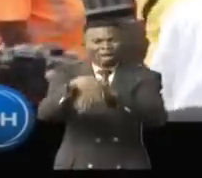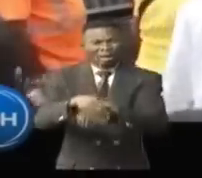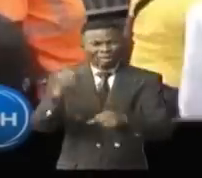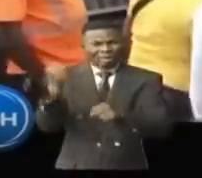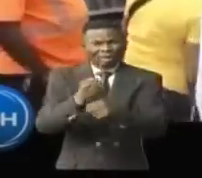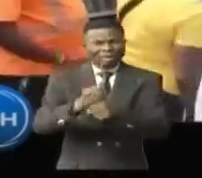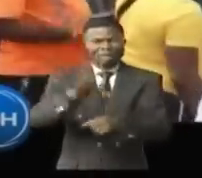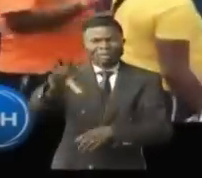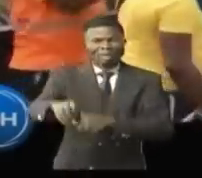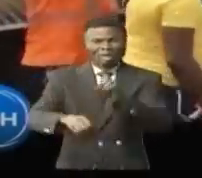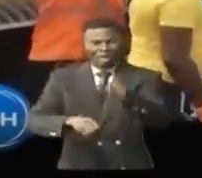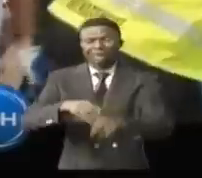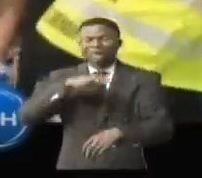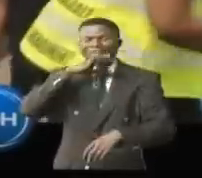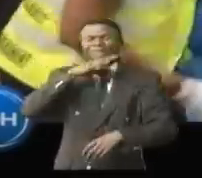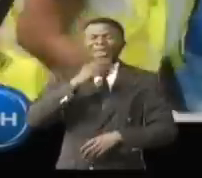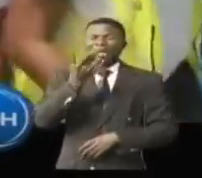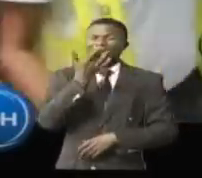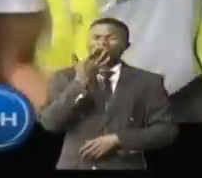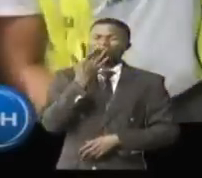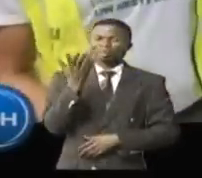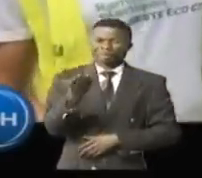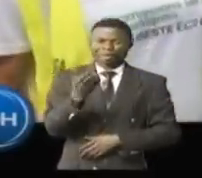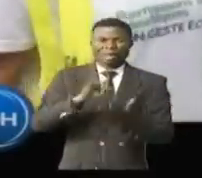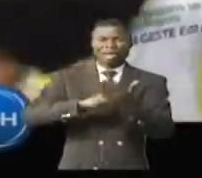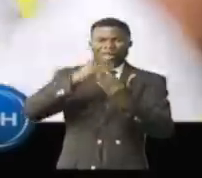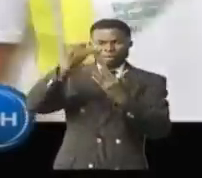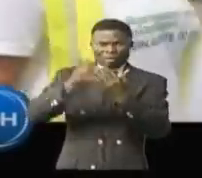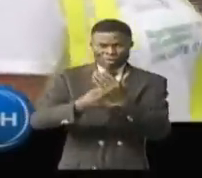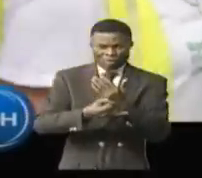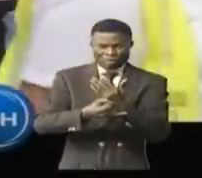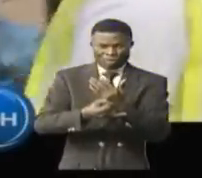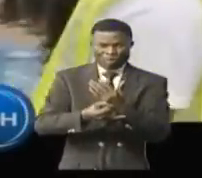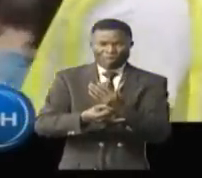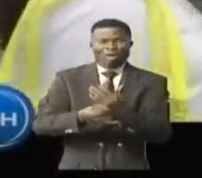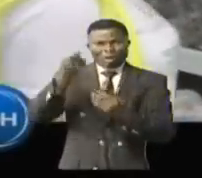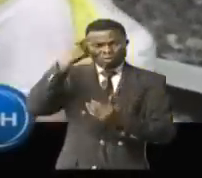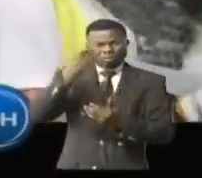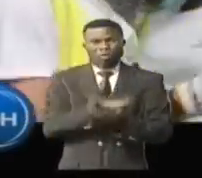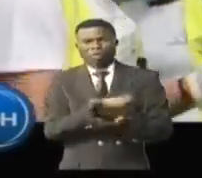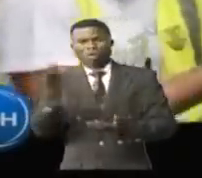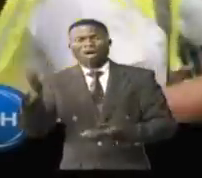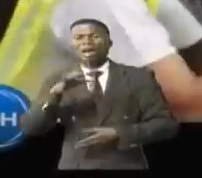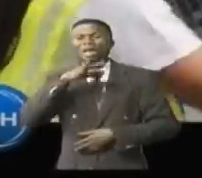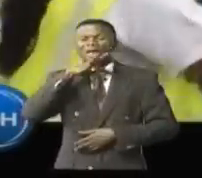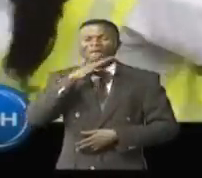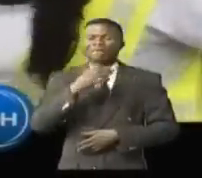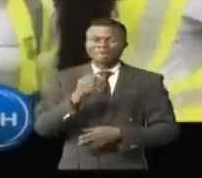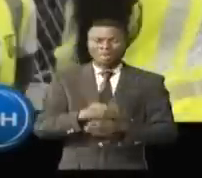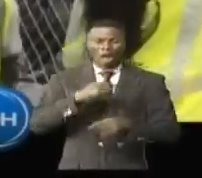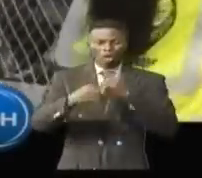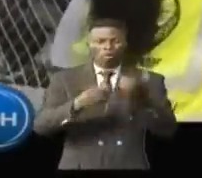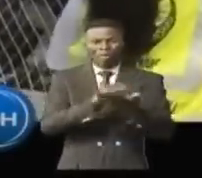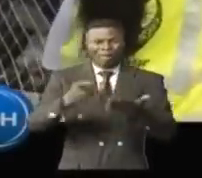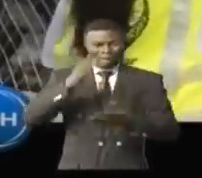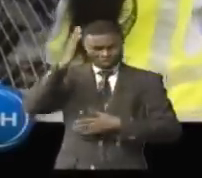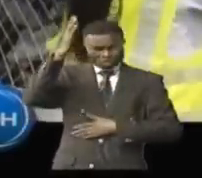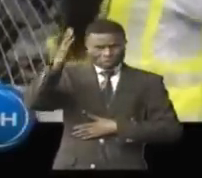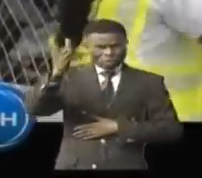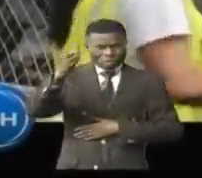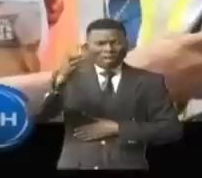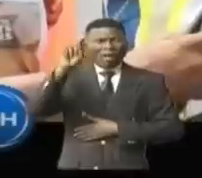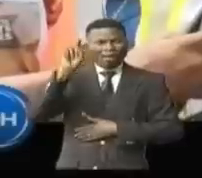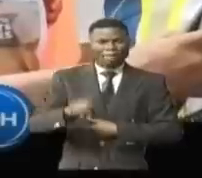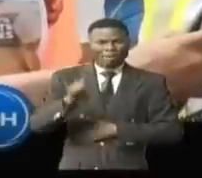de recyclage des déchets plastiques. Nous avons un projet Momon au plastique que nous lançons la semaine prochaine, qui veut que